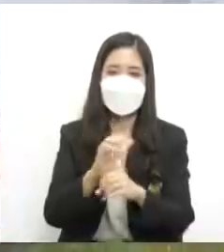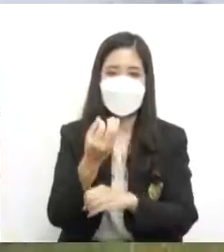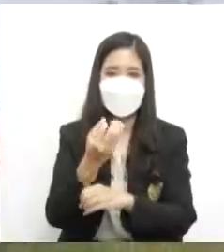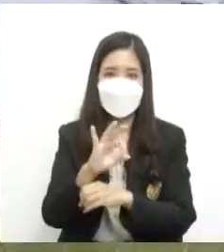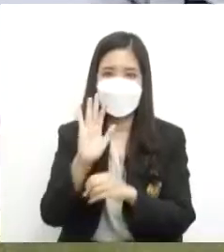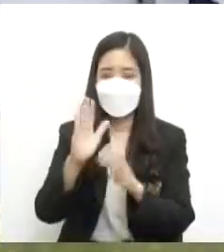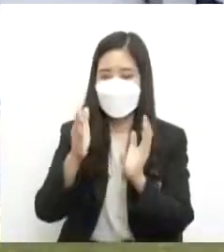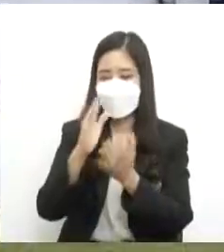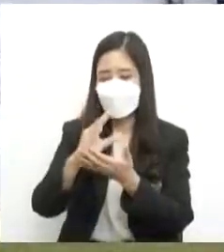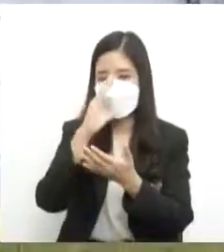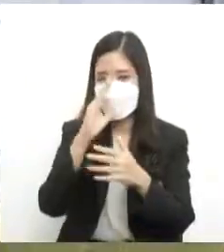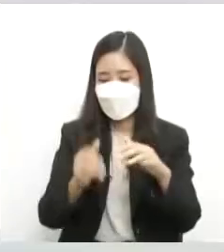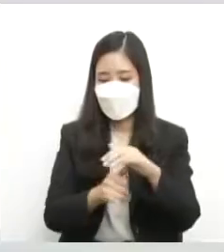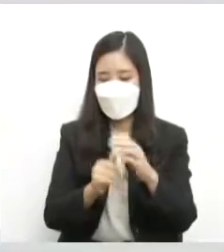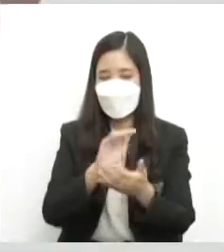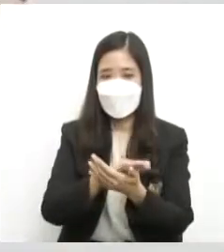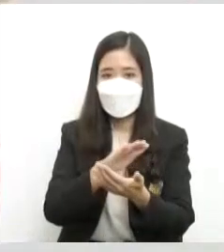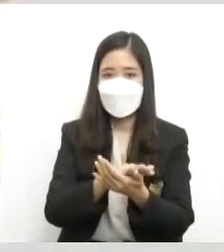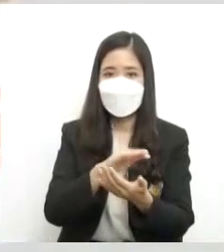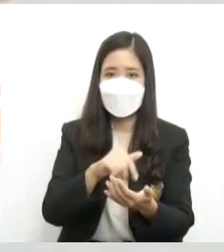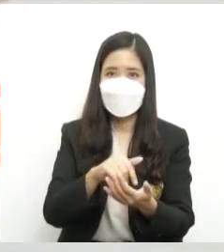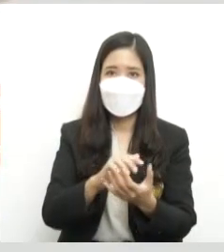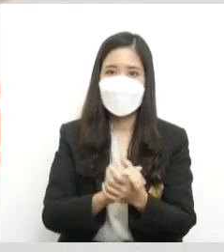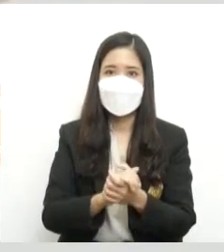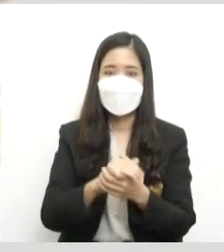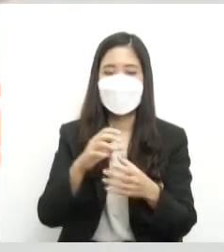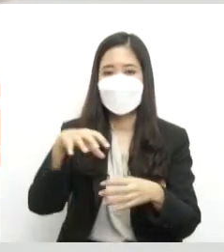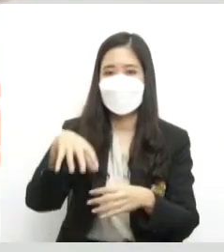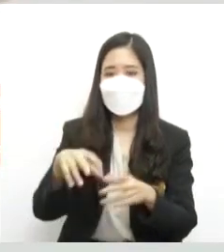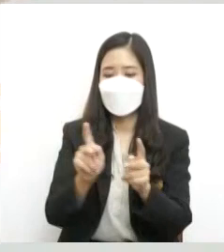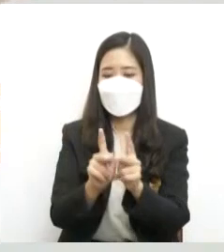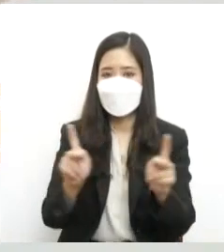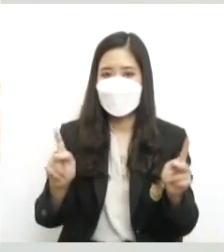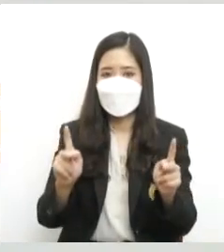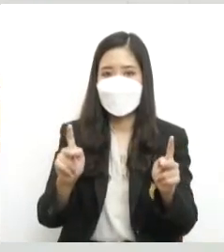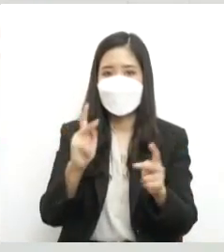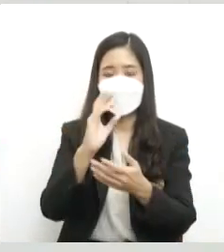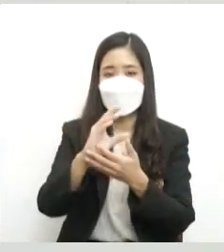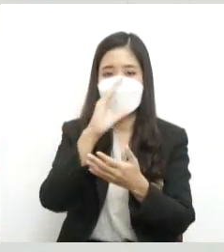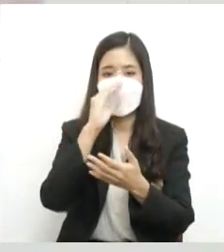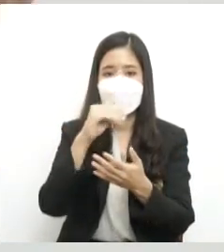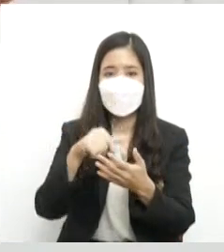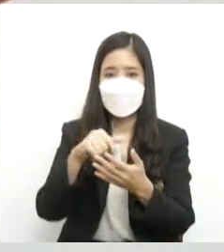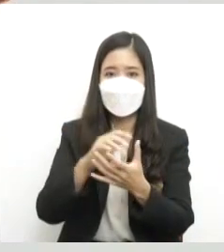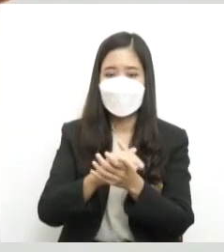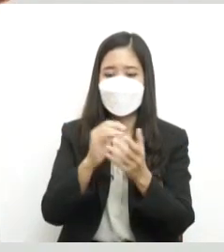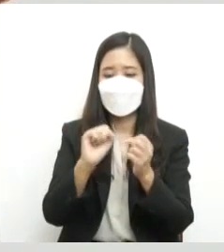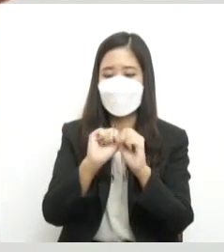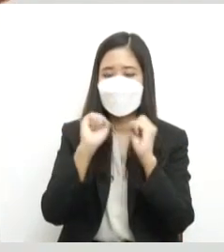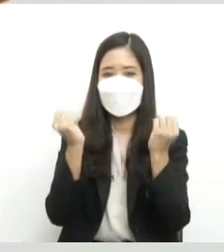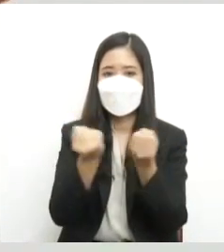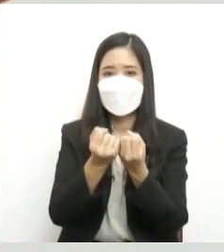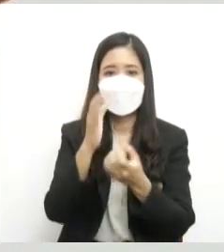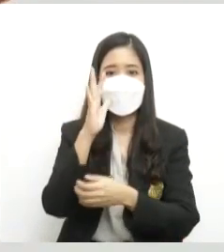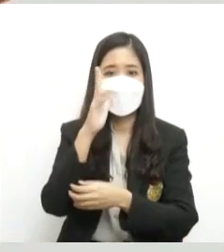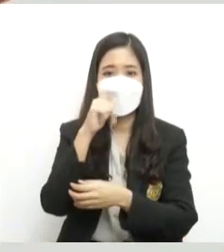งเรียนสันติราษฎร์วิทยาลัยโดยร่วมกับคณะกรรมการสถานศึกษาขั้นพื้นฐานสมาคมผู้ปกครองและครูโรงเรียนสัน